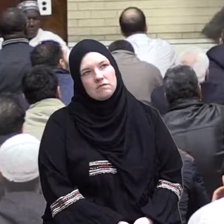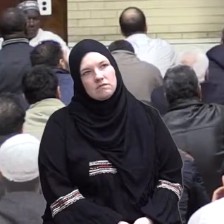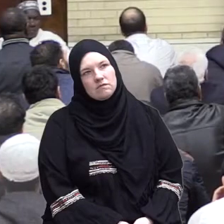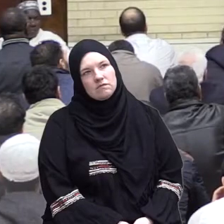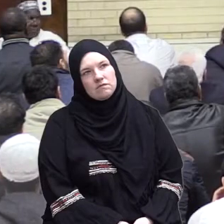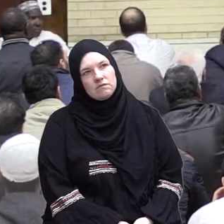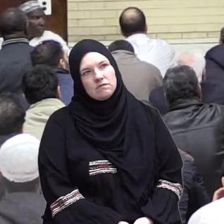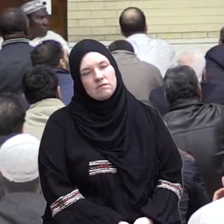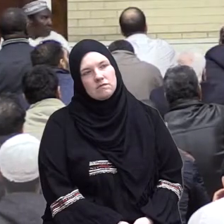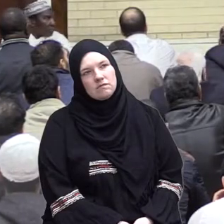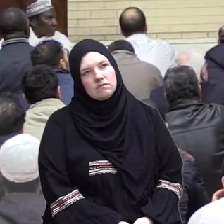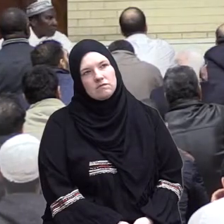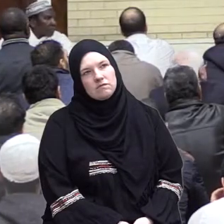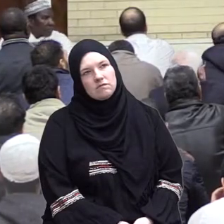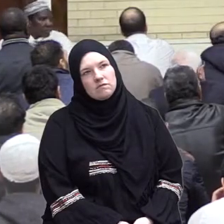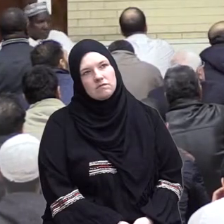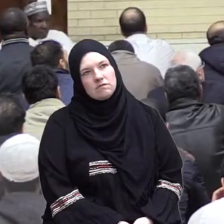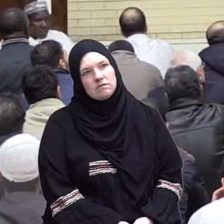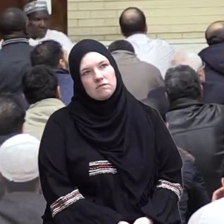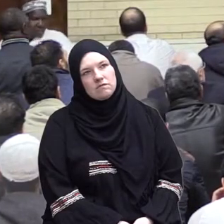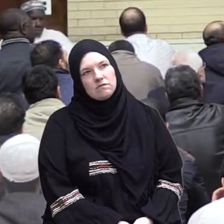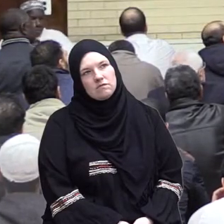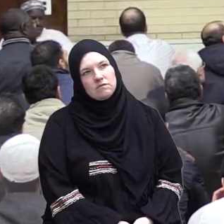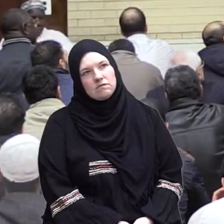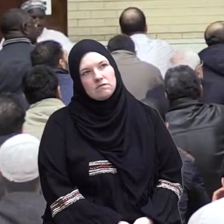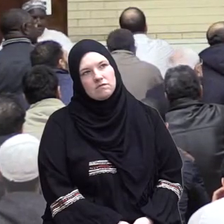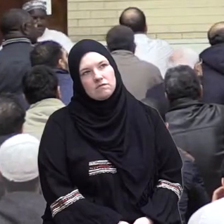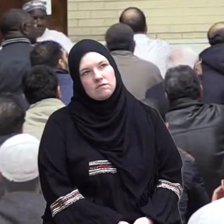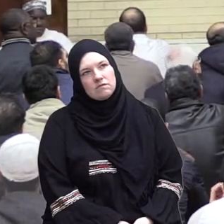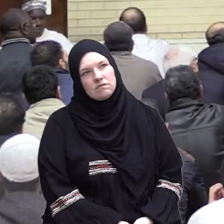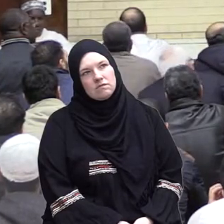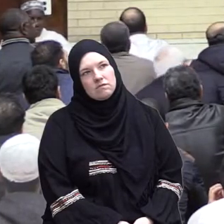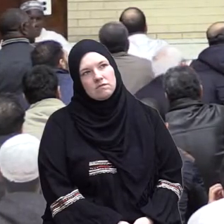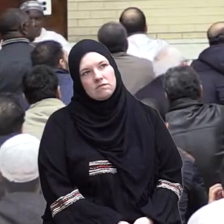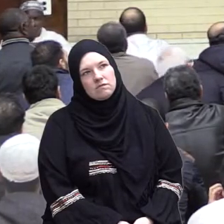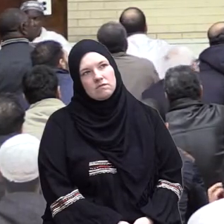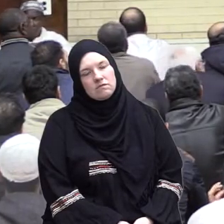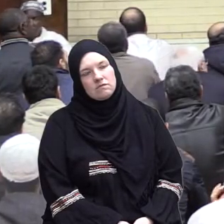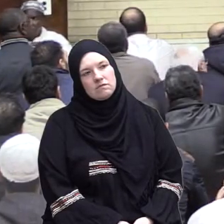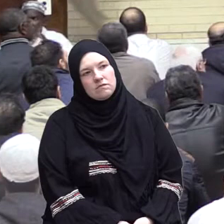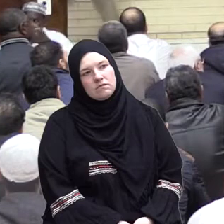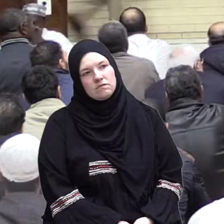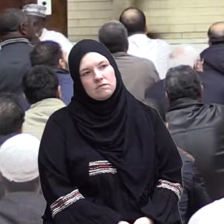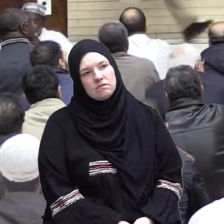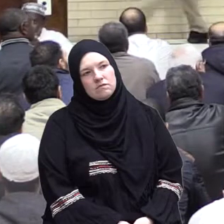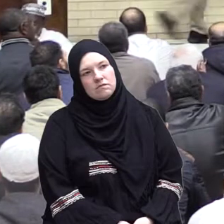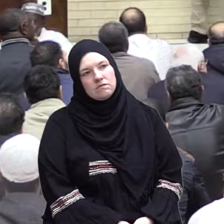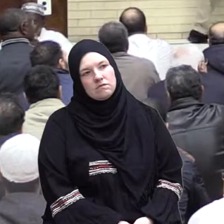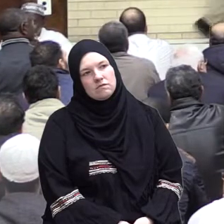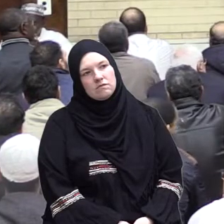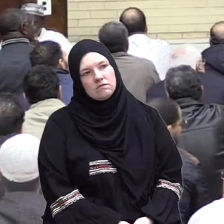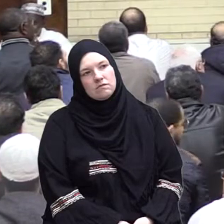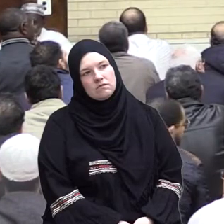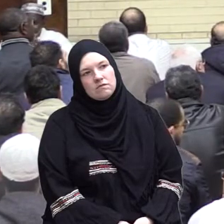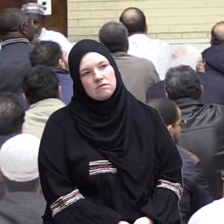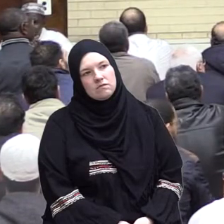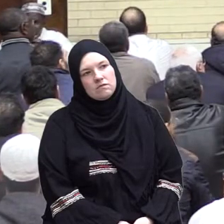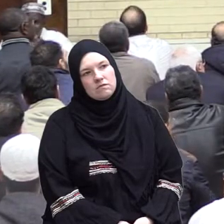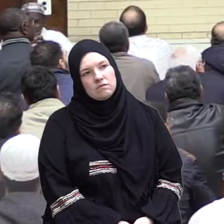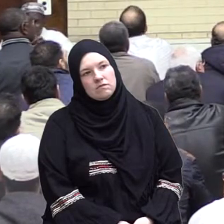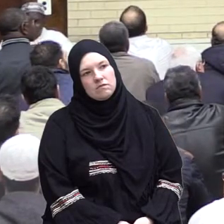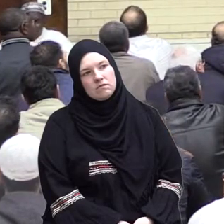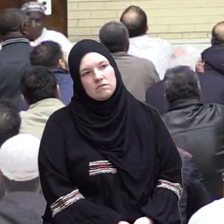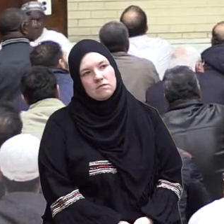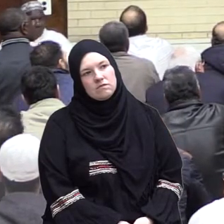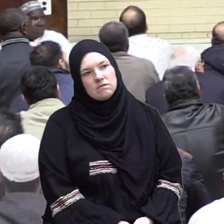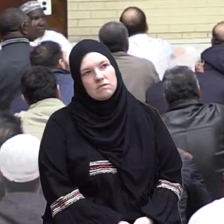له ولا حول ولا قوة إلا بالله العلي العظيم وأشهد أن لا إله إلا الله وحده لا